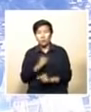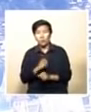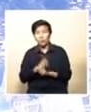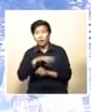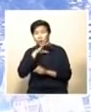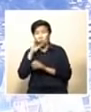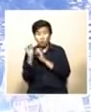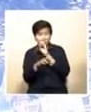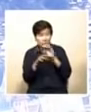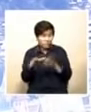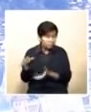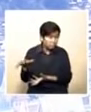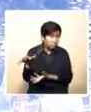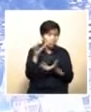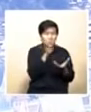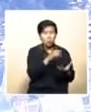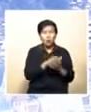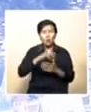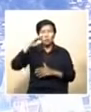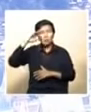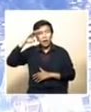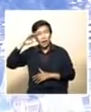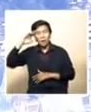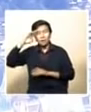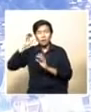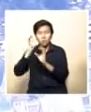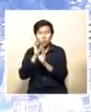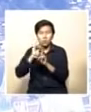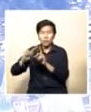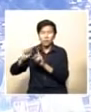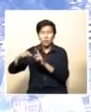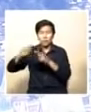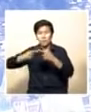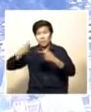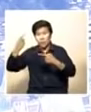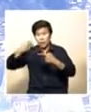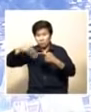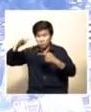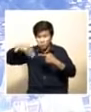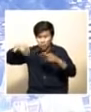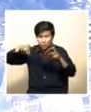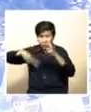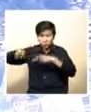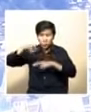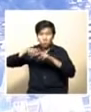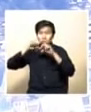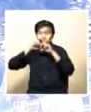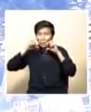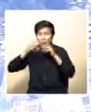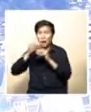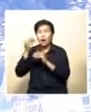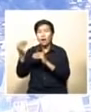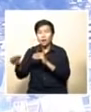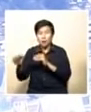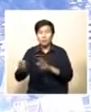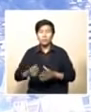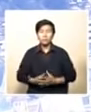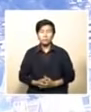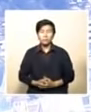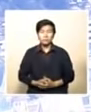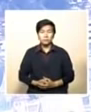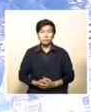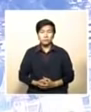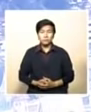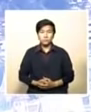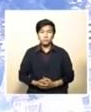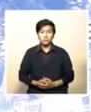ดทุกจังหวัดสายของกระทรวงสาธารณสุขจะตรงไปยังโรงพยาบาล